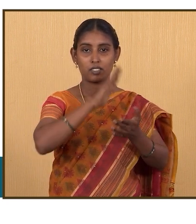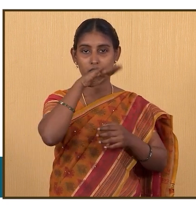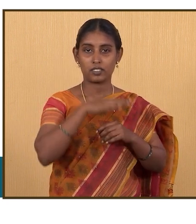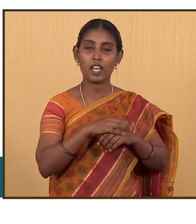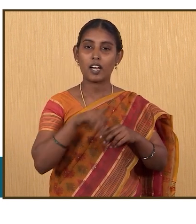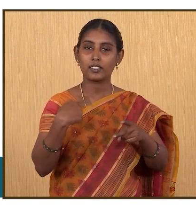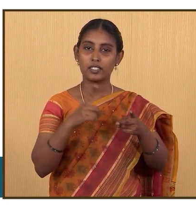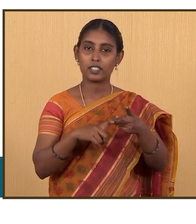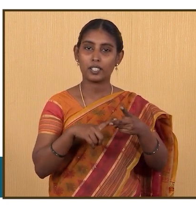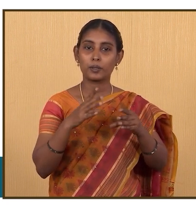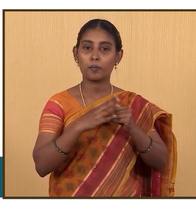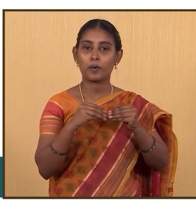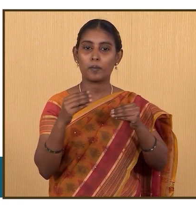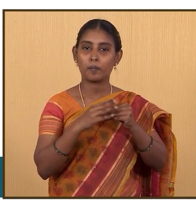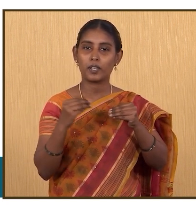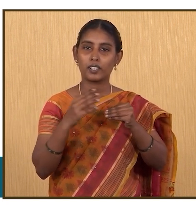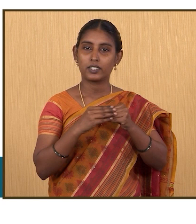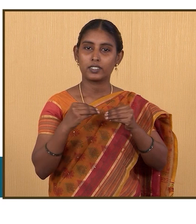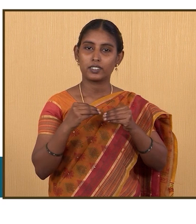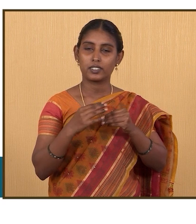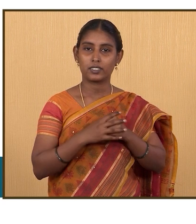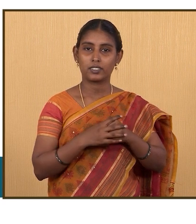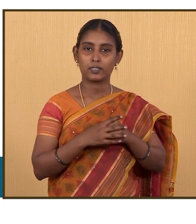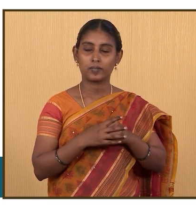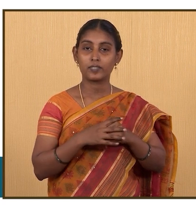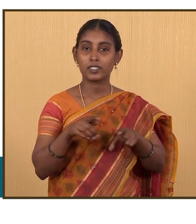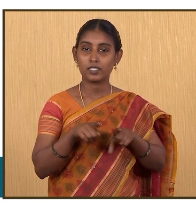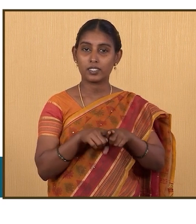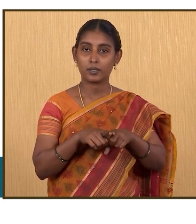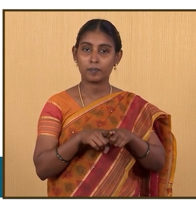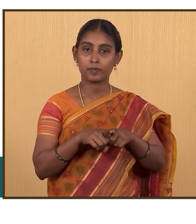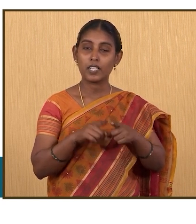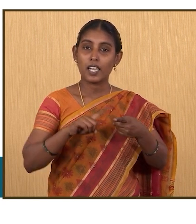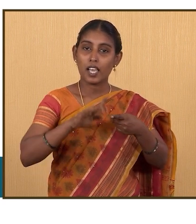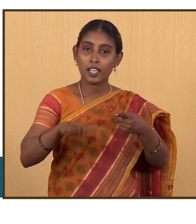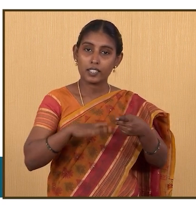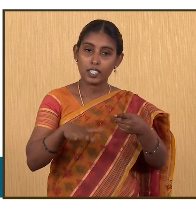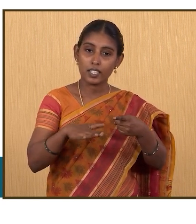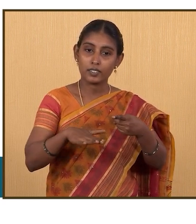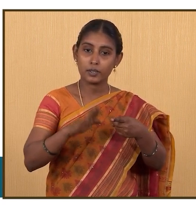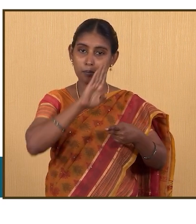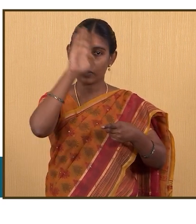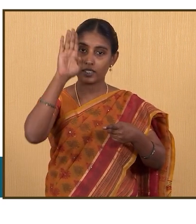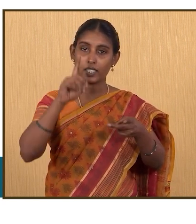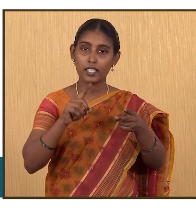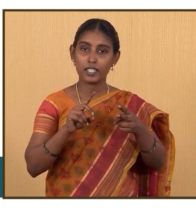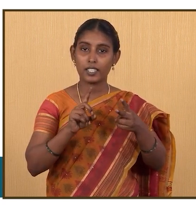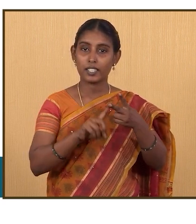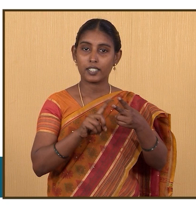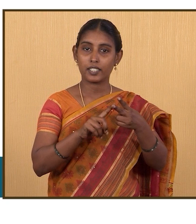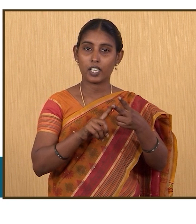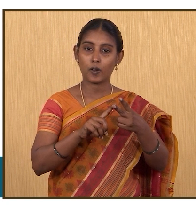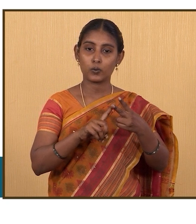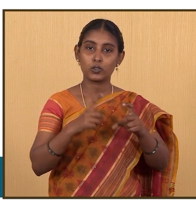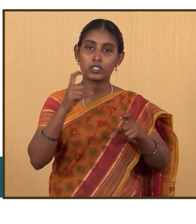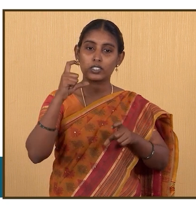தலைமை இடமாக இருந்ததுன்னு சொல்லலாம். அடுத்தது பம்பாய். இது இப்போ இருக்கக்கூடிய மும்பை. இங்கிலாந்து